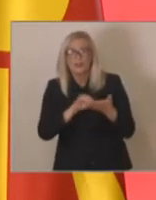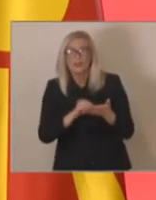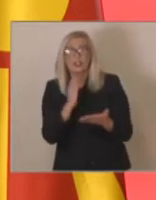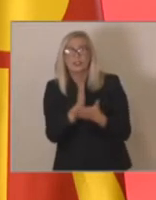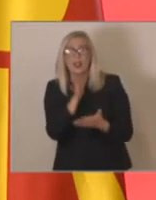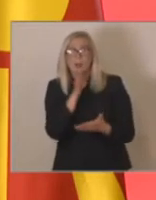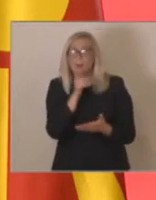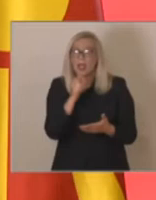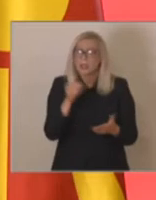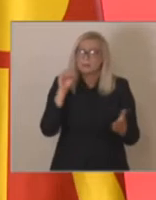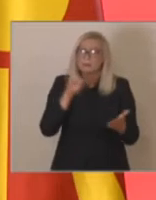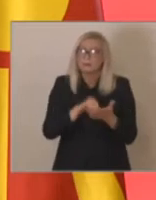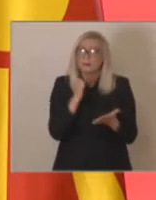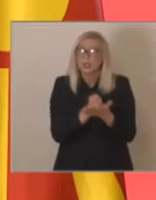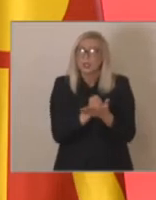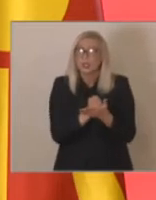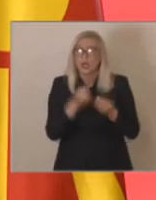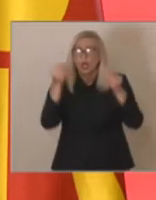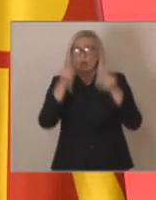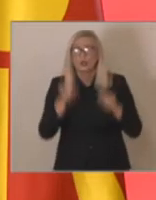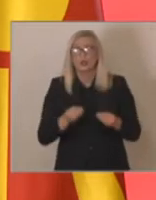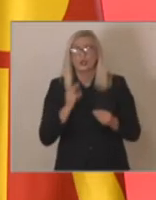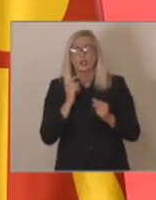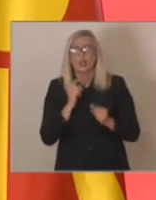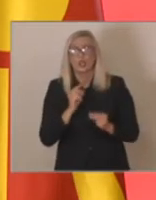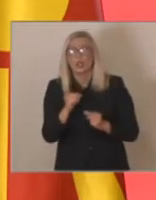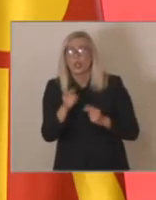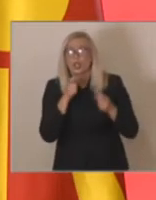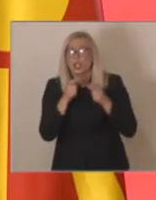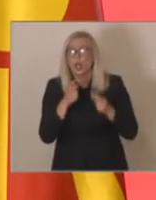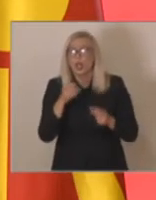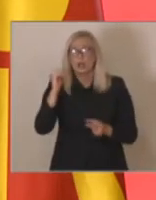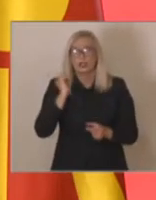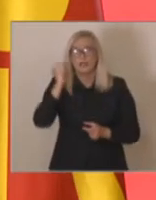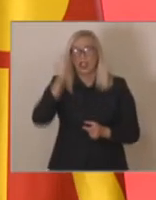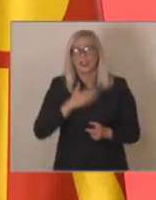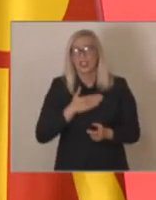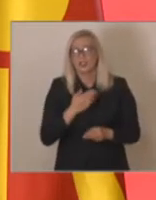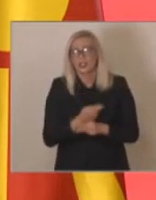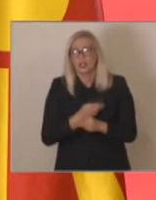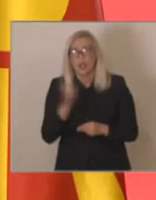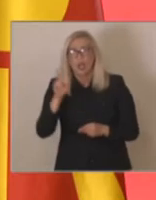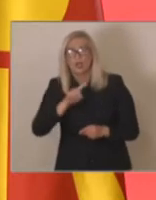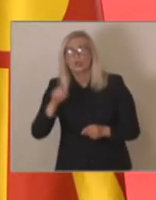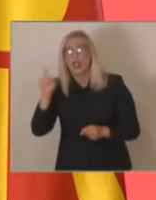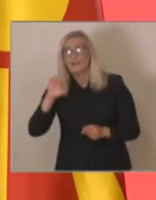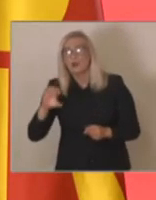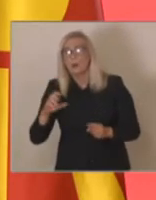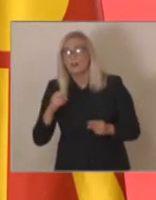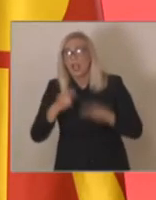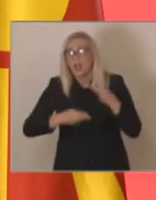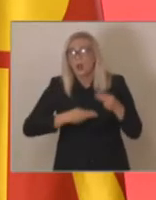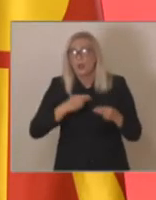Македонија е констатирано дека содржинскиот диалог на владата на нашата земја со Европската комисија се наоѓа на